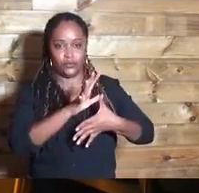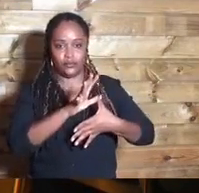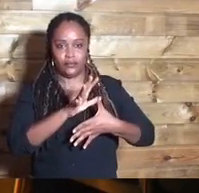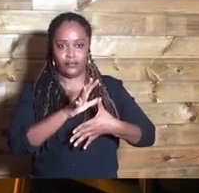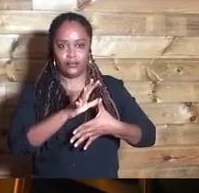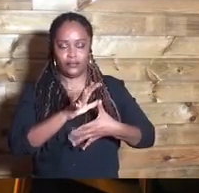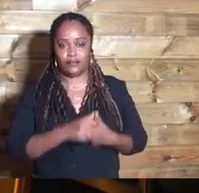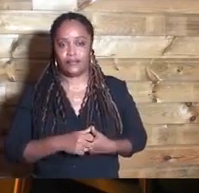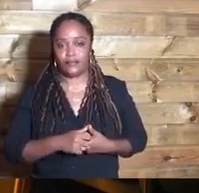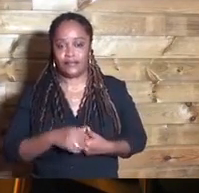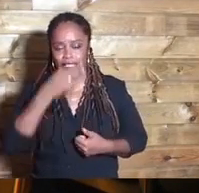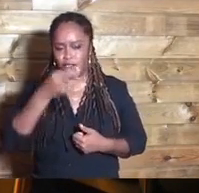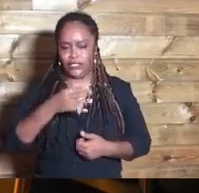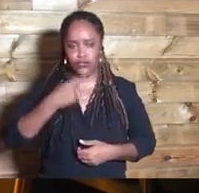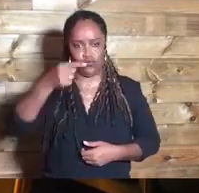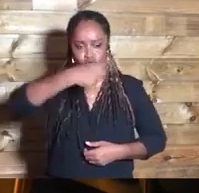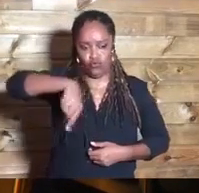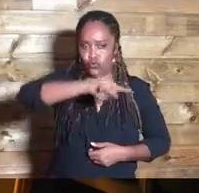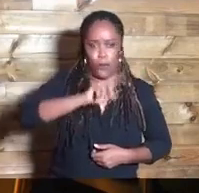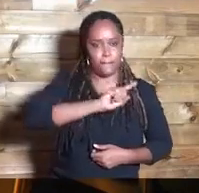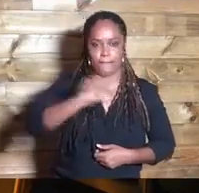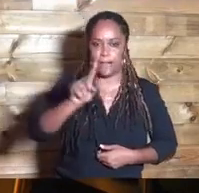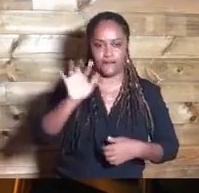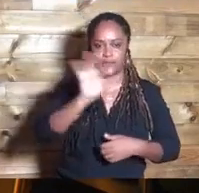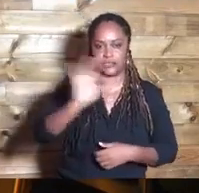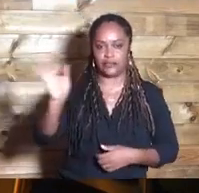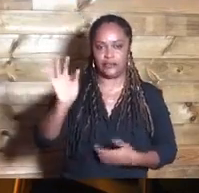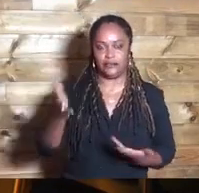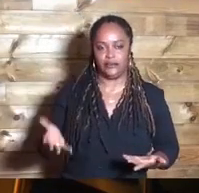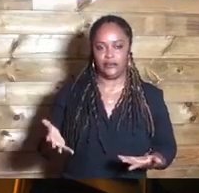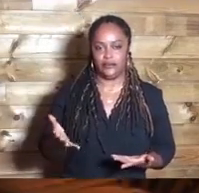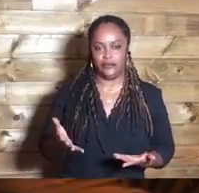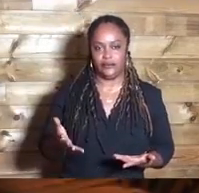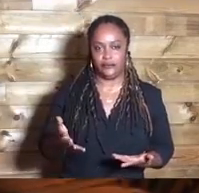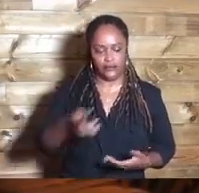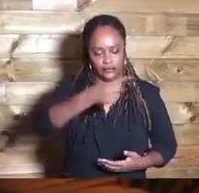français. Même si nous administrons pas français.